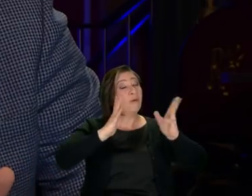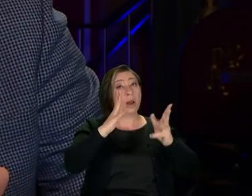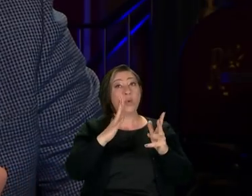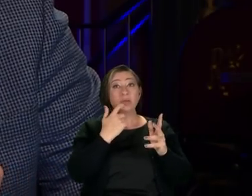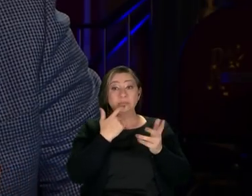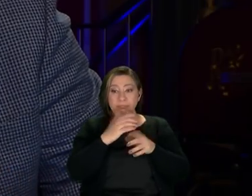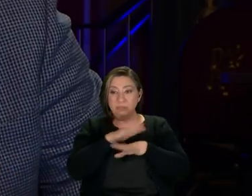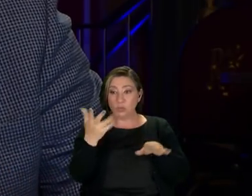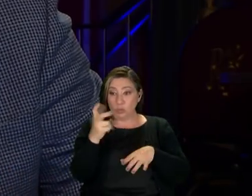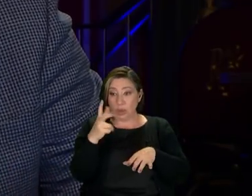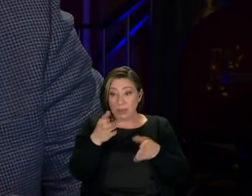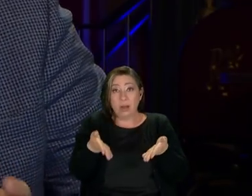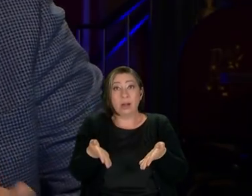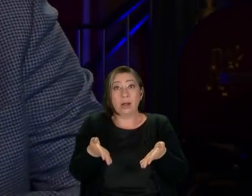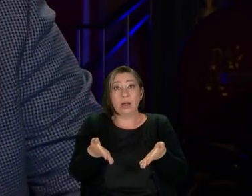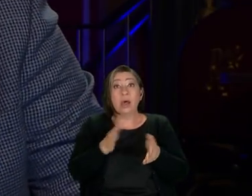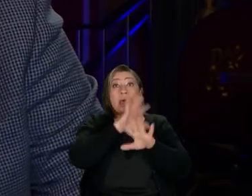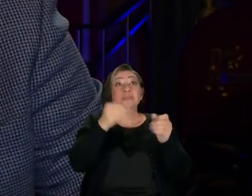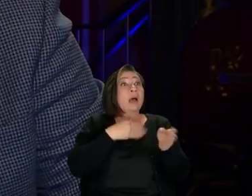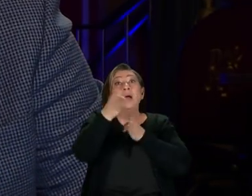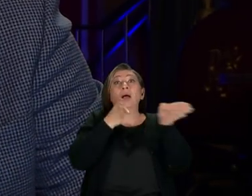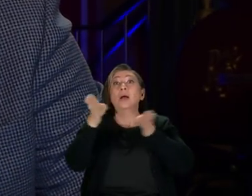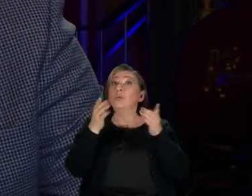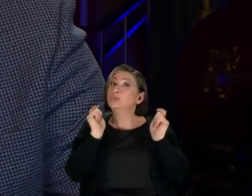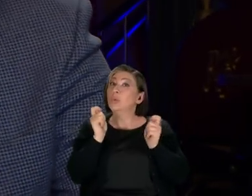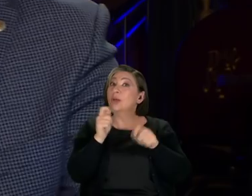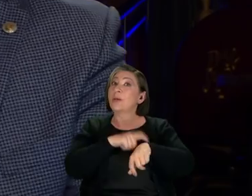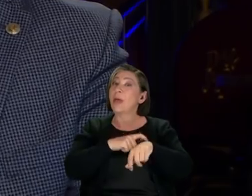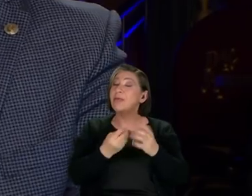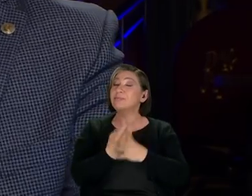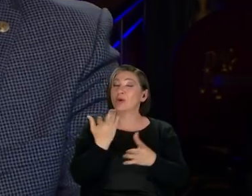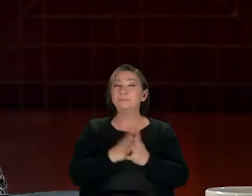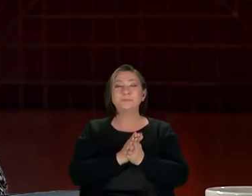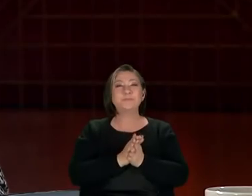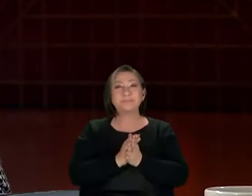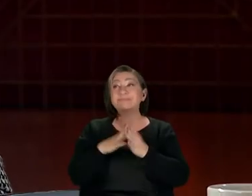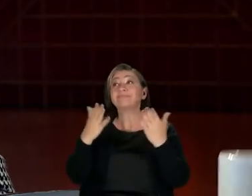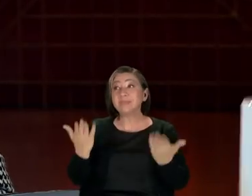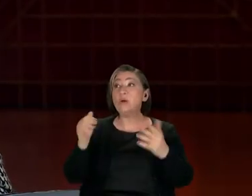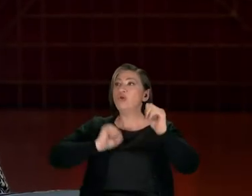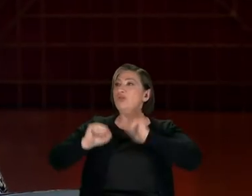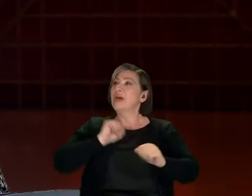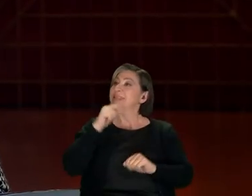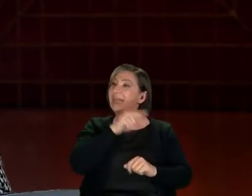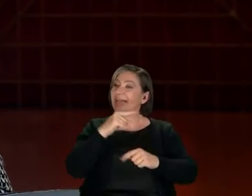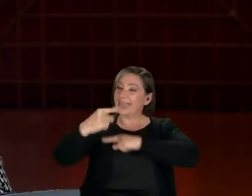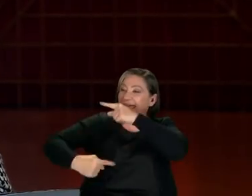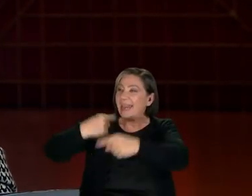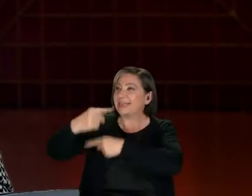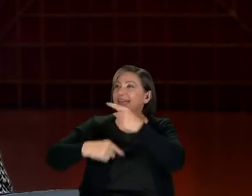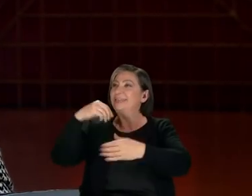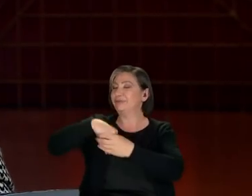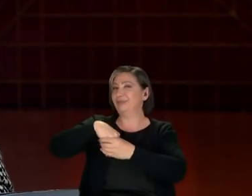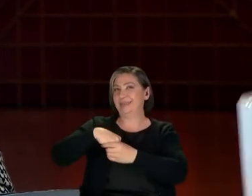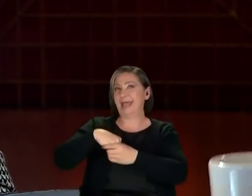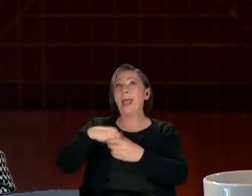yılı kapattım. 3 ayda. Hepsine de yetişemiyorum. Güzel, güzel. Tabii ki üniversitelerin gelenekseliği